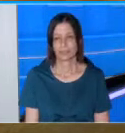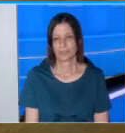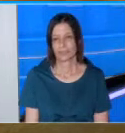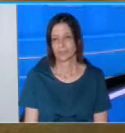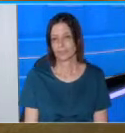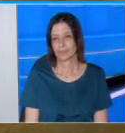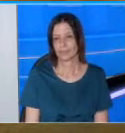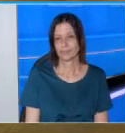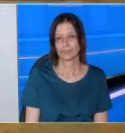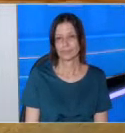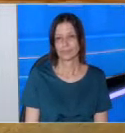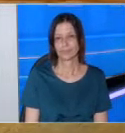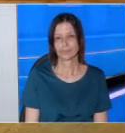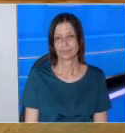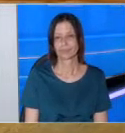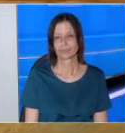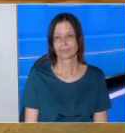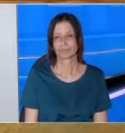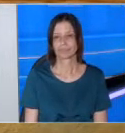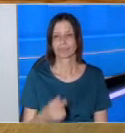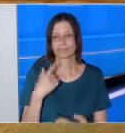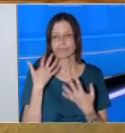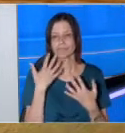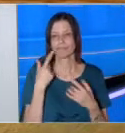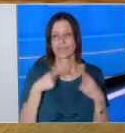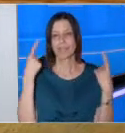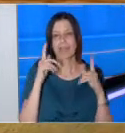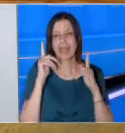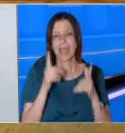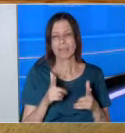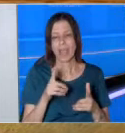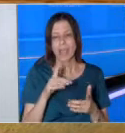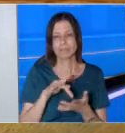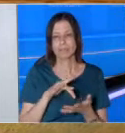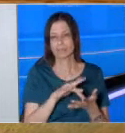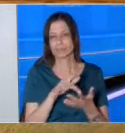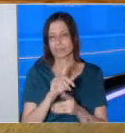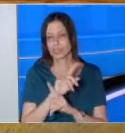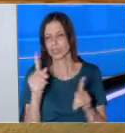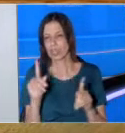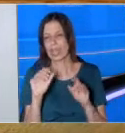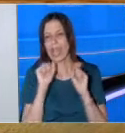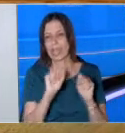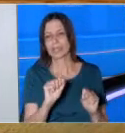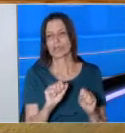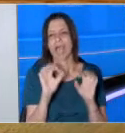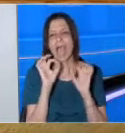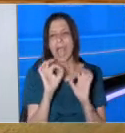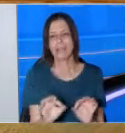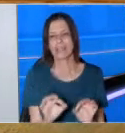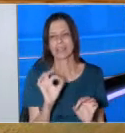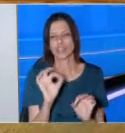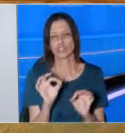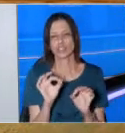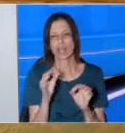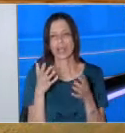I described during our meeting that while we're fighting on various fronts, the true backer of much